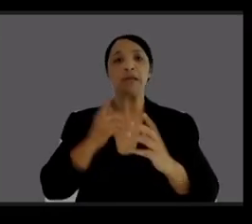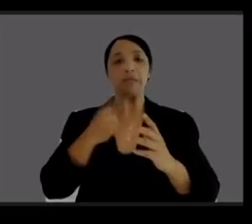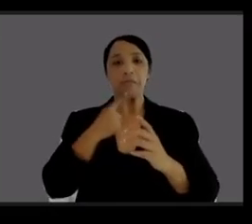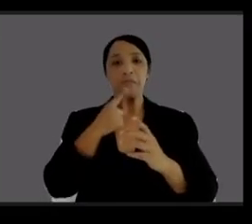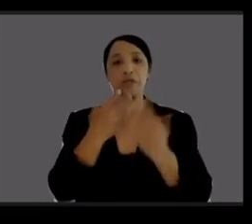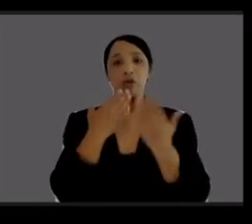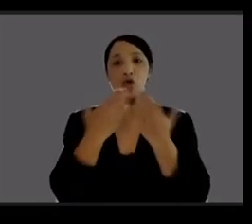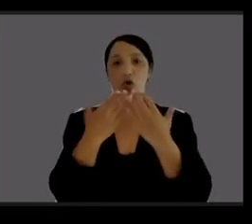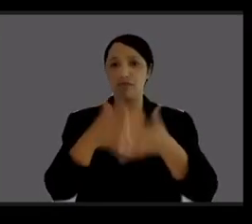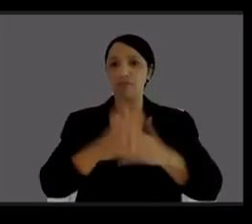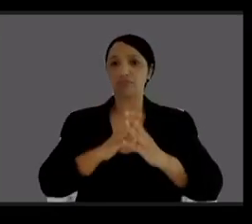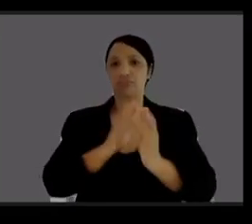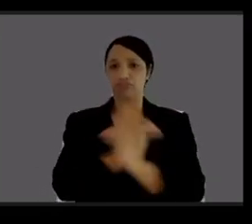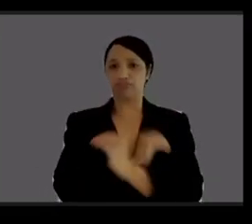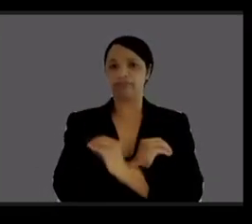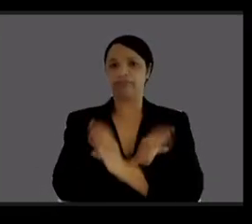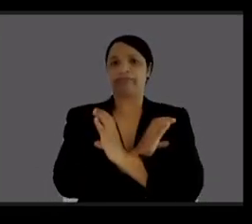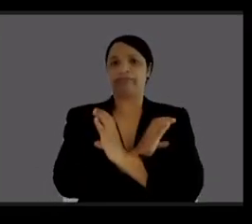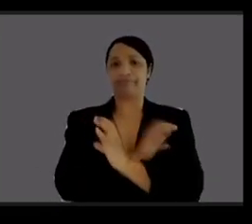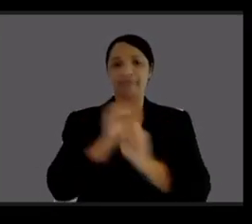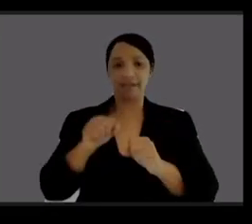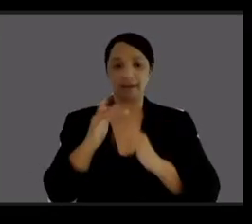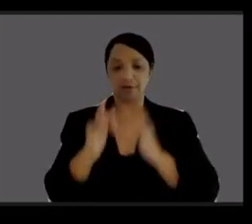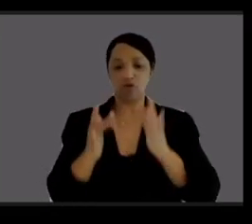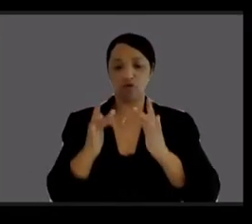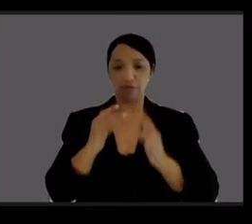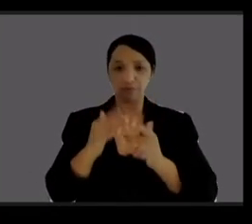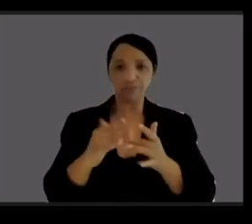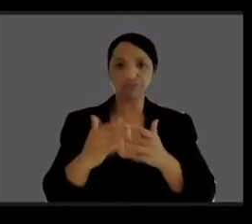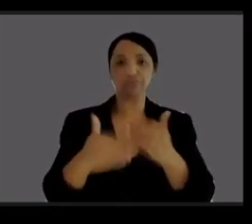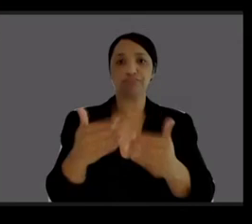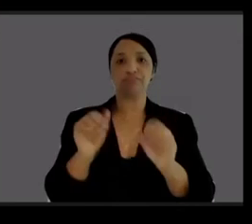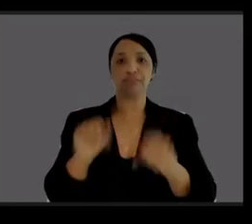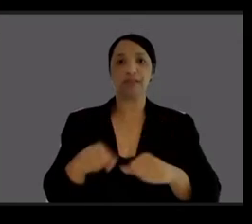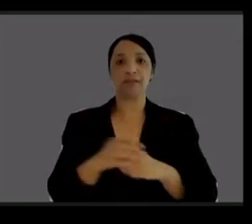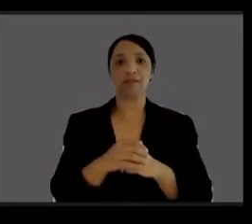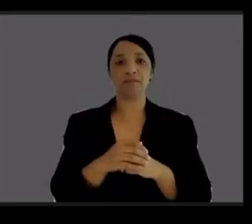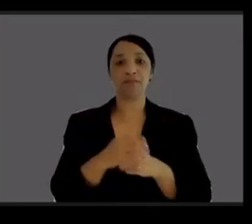在信息社会世界峰会上得到了授权，